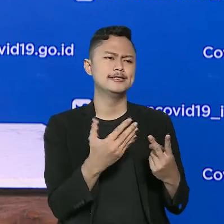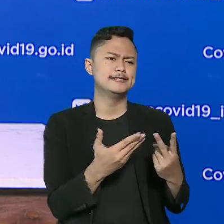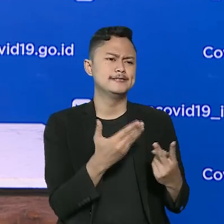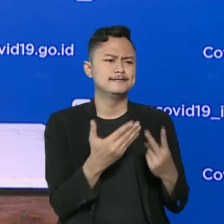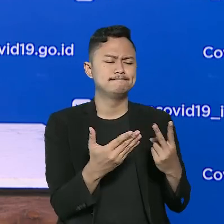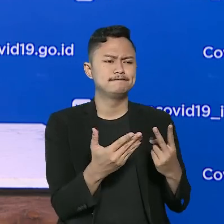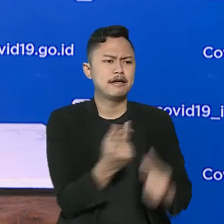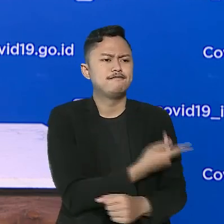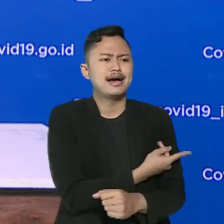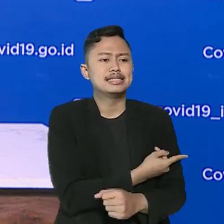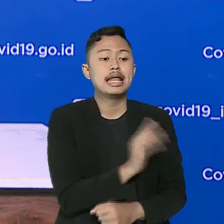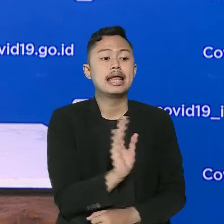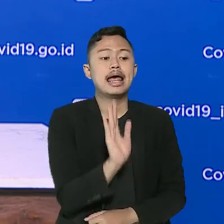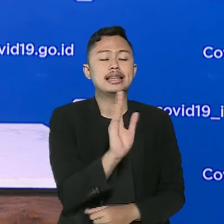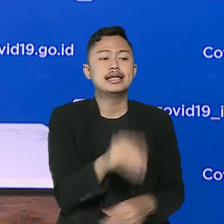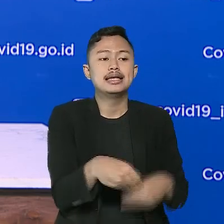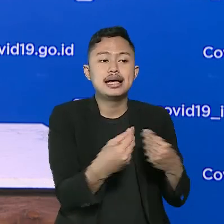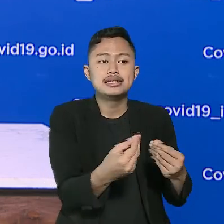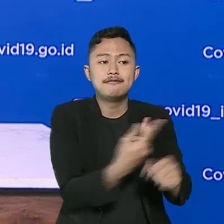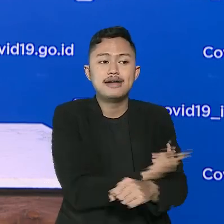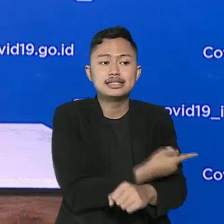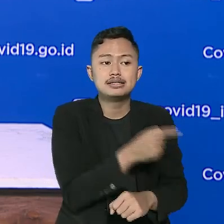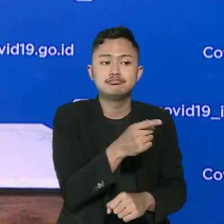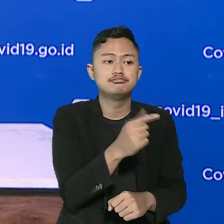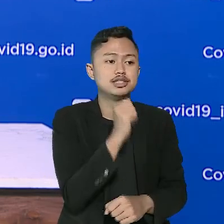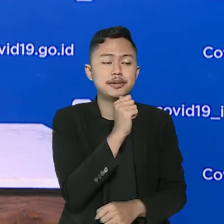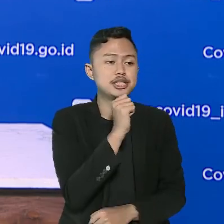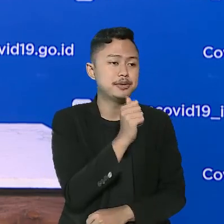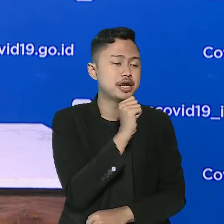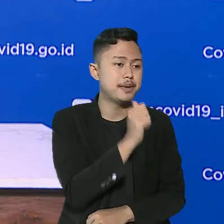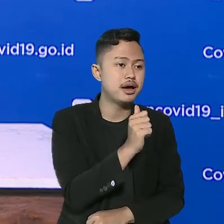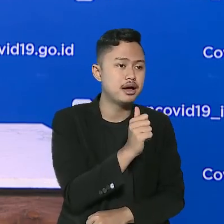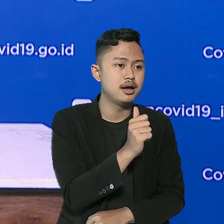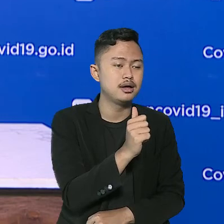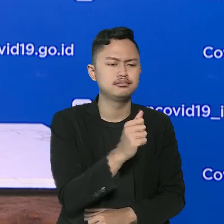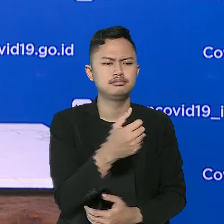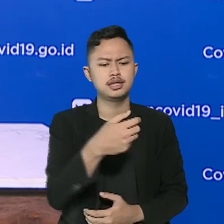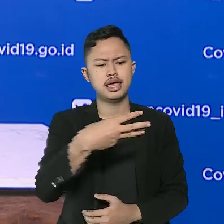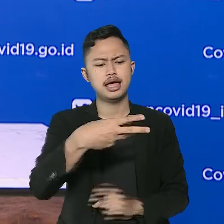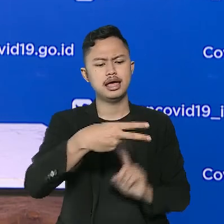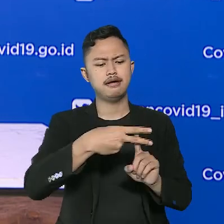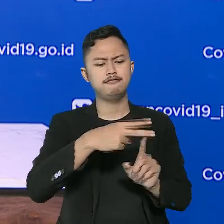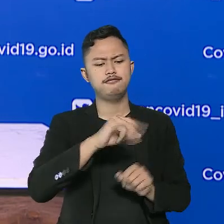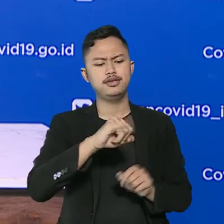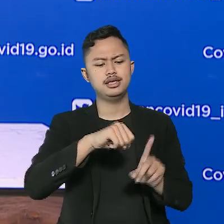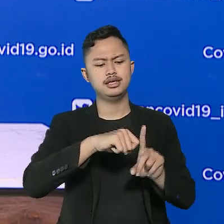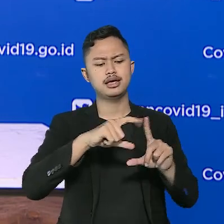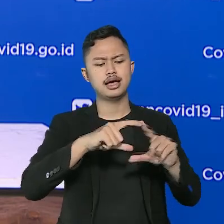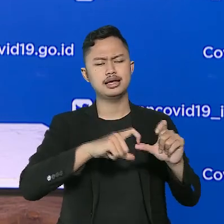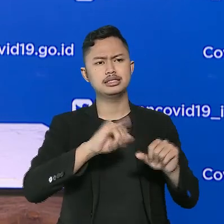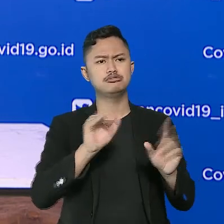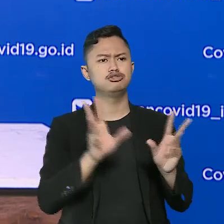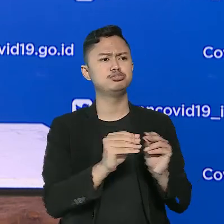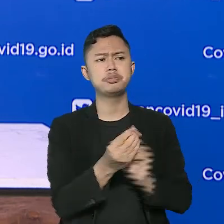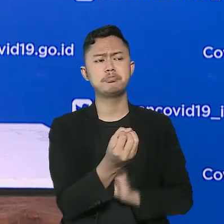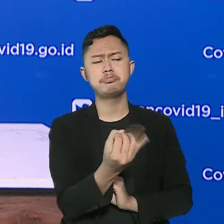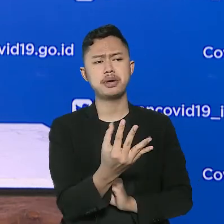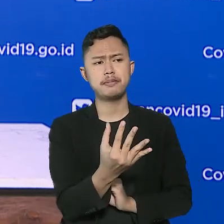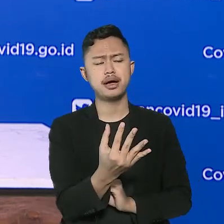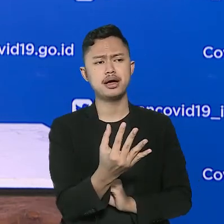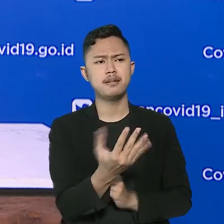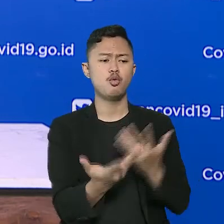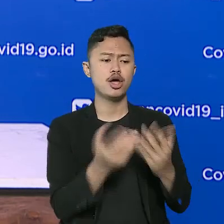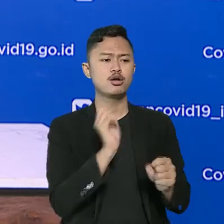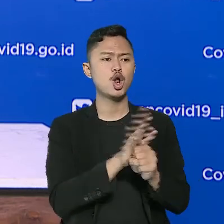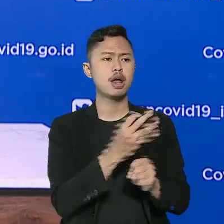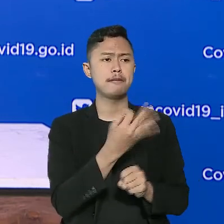target populasi yang akan diberikan vaksin tersebut. Bagaimana dengan efikasinya, terutama efektivitas untuk menghadapi